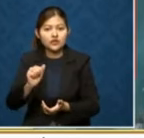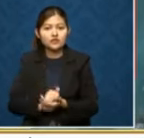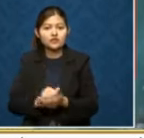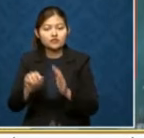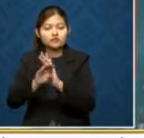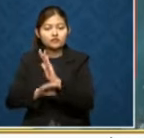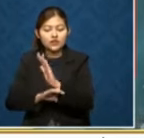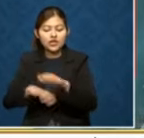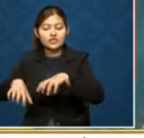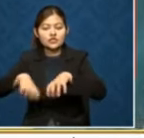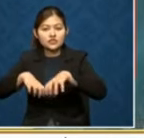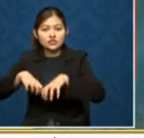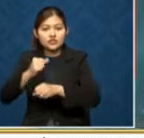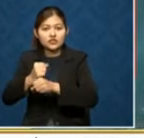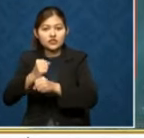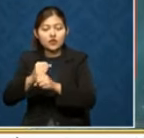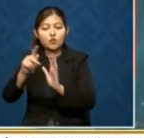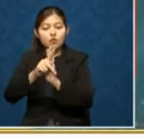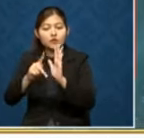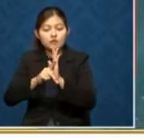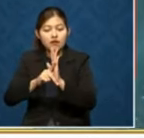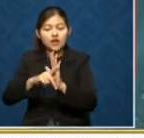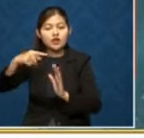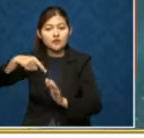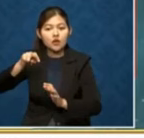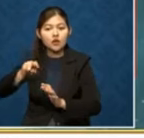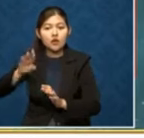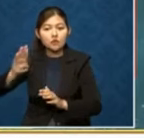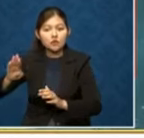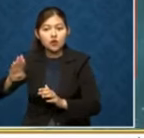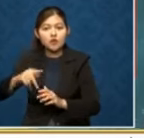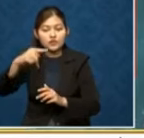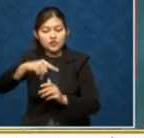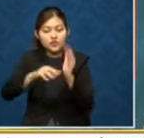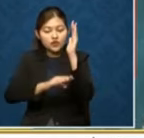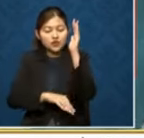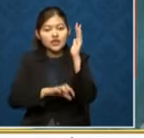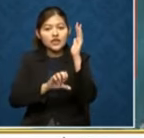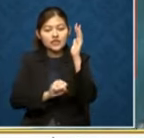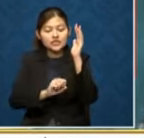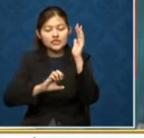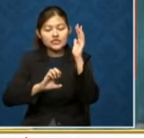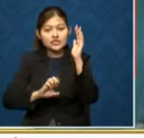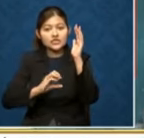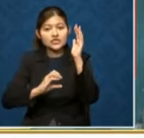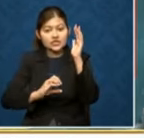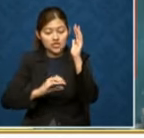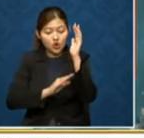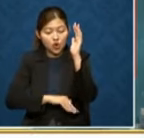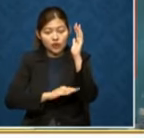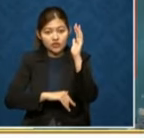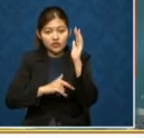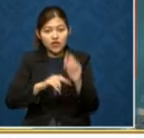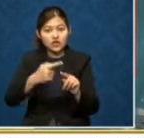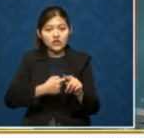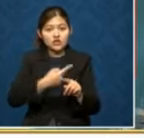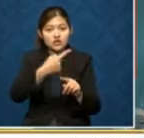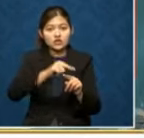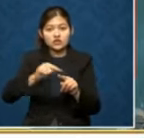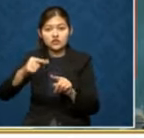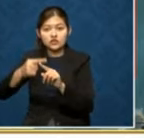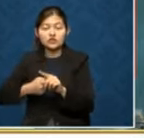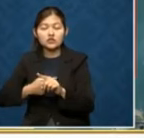ำเนินการจัดทำกฎหมายพระราชบัญญัติระเบียบเศรษฐกิจพิเศษภาคใต้ SEC ช่วงนะครับมกราคมถึงธันว